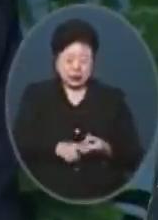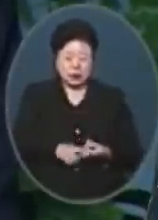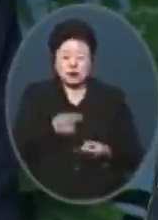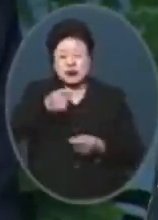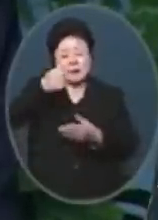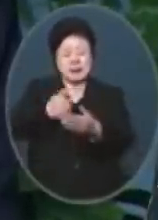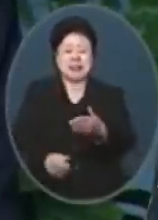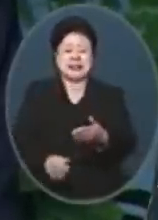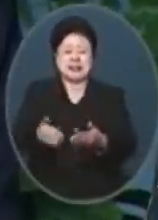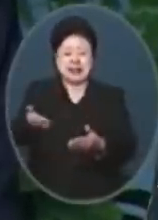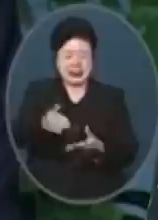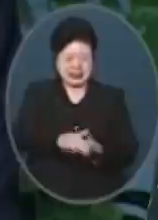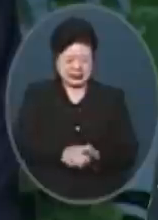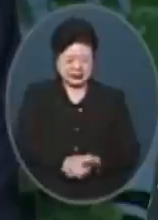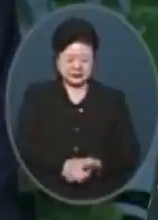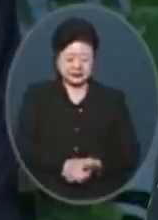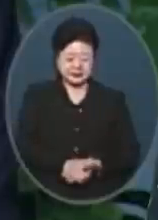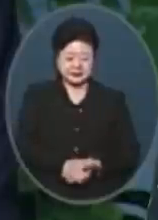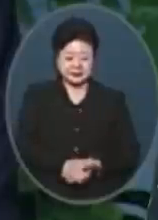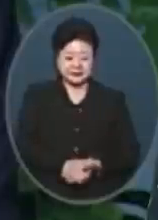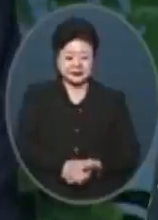결과로 물에 빠졌습니다.